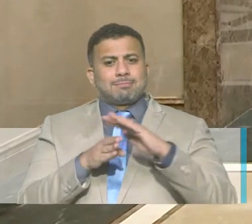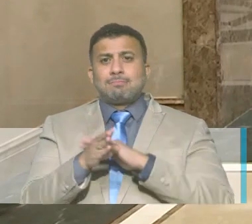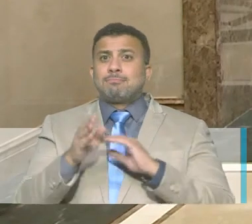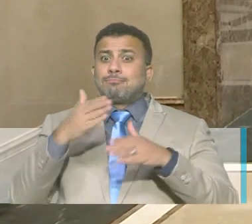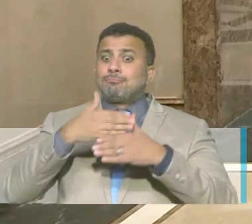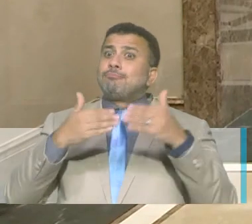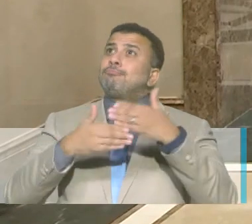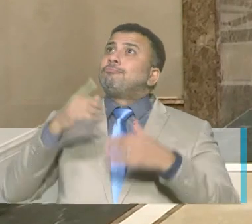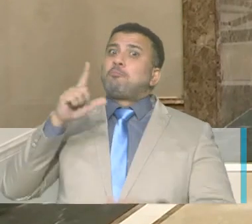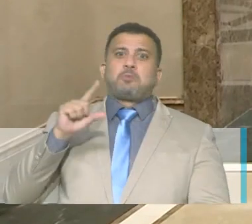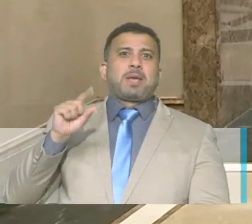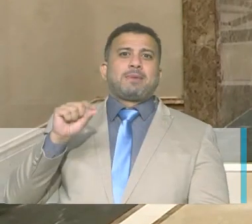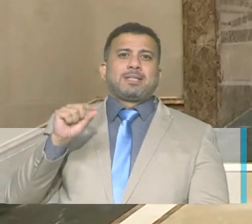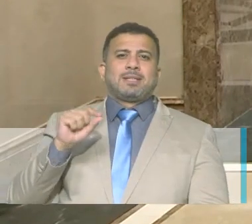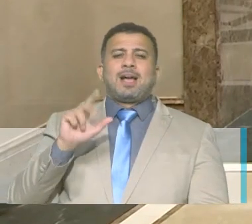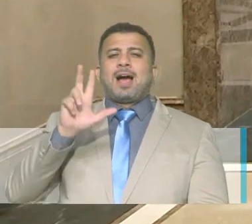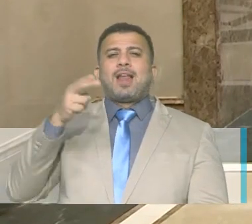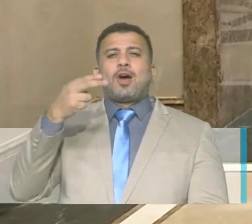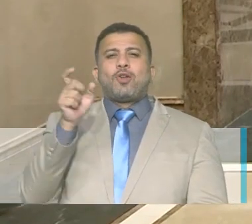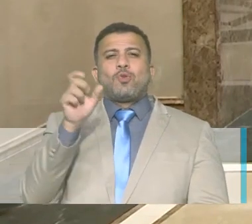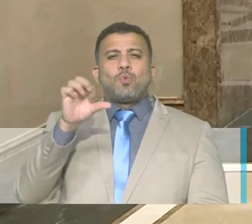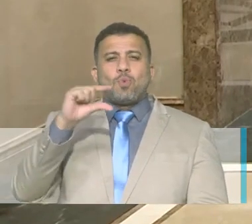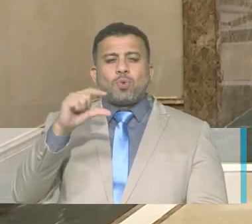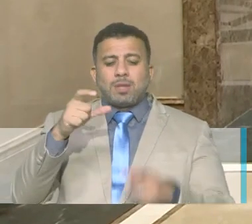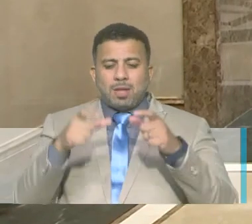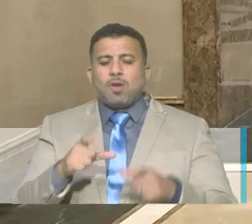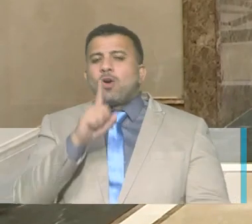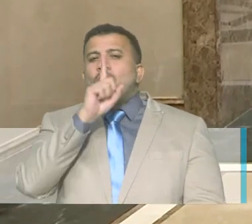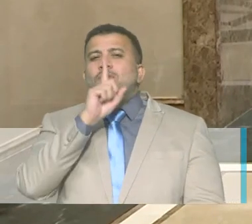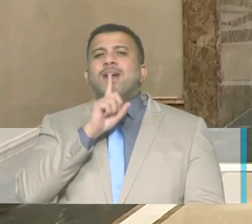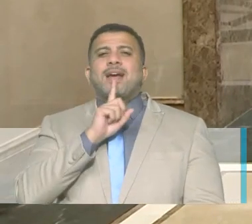المتميز. لأخبار الدار، العنود الصوري من المنطقة الشرقية خرفكان.